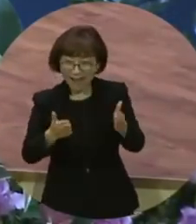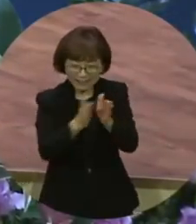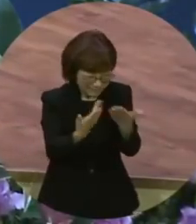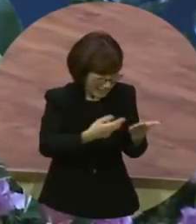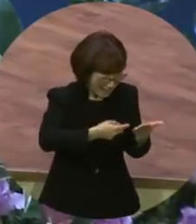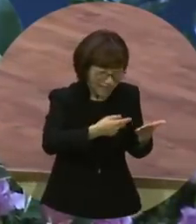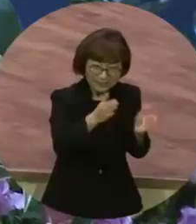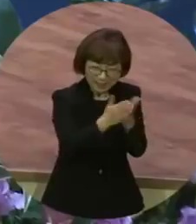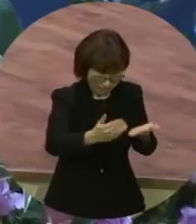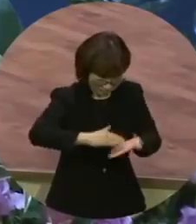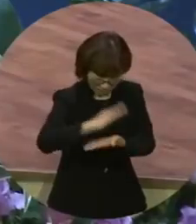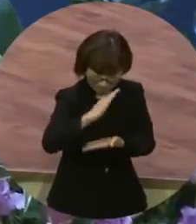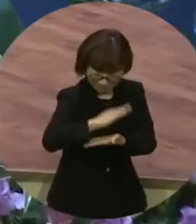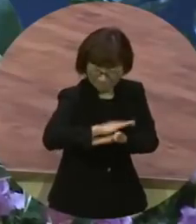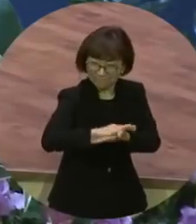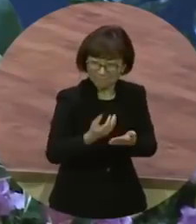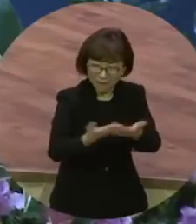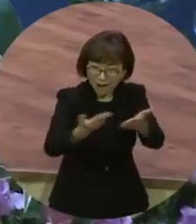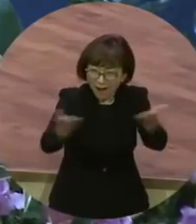다니고.